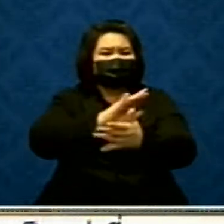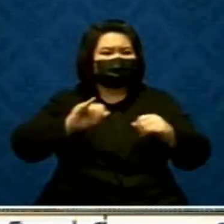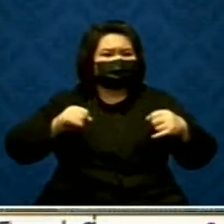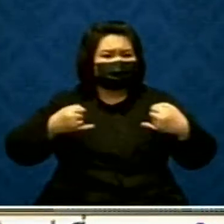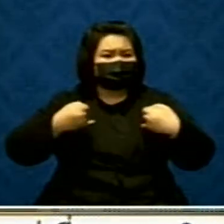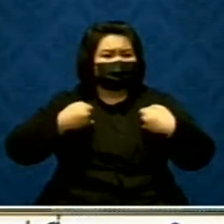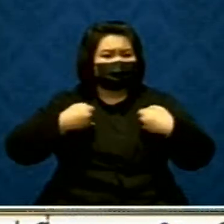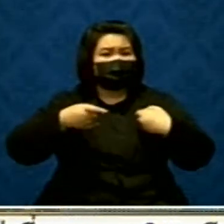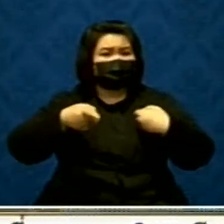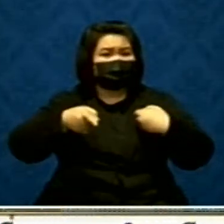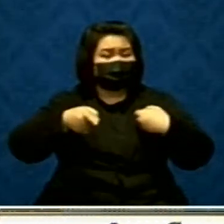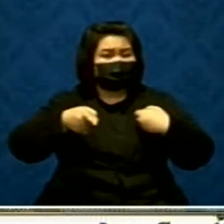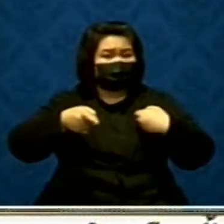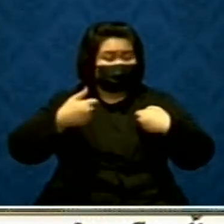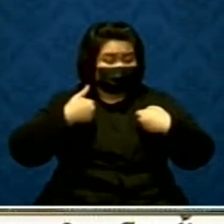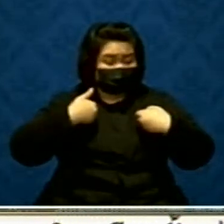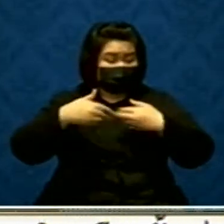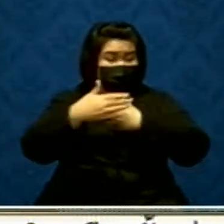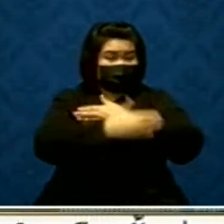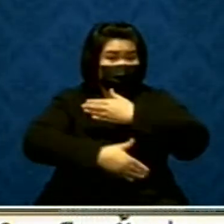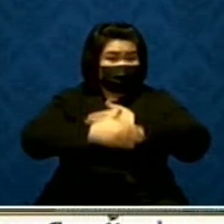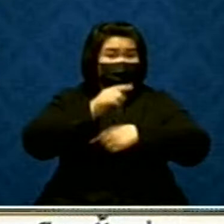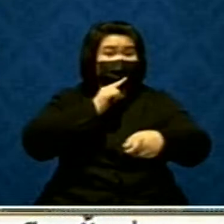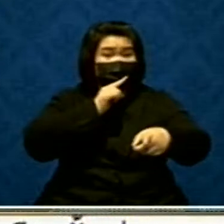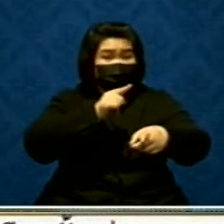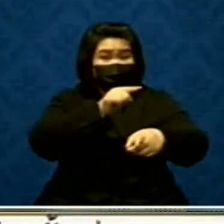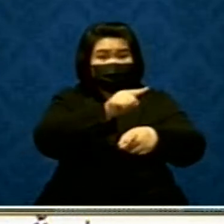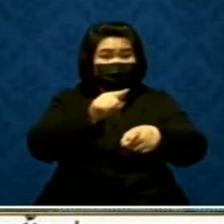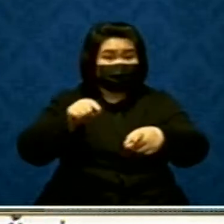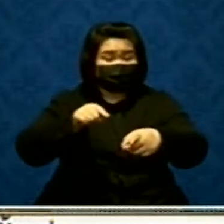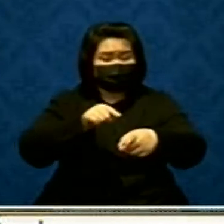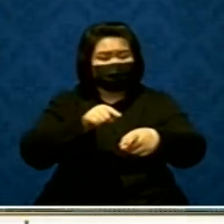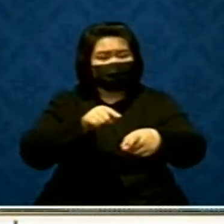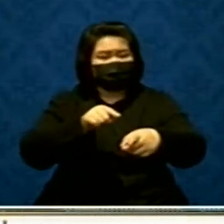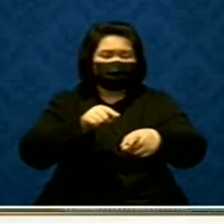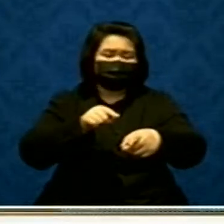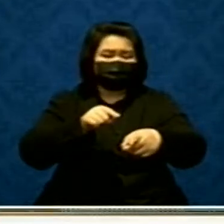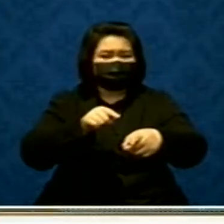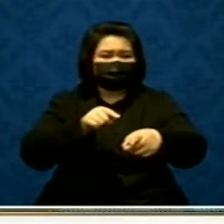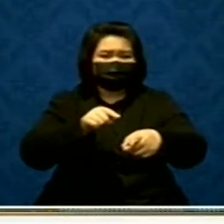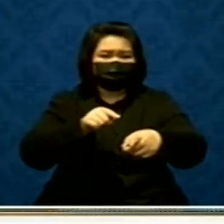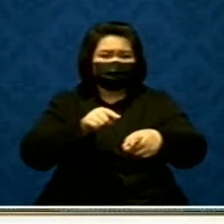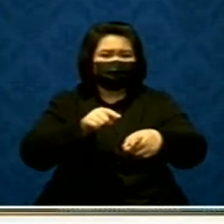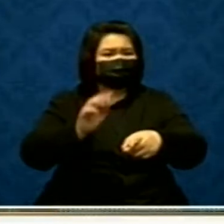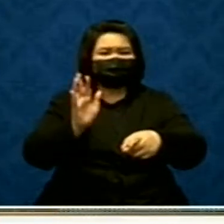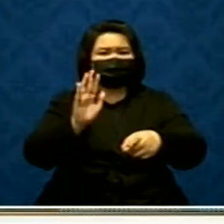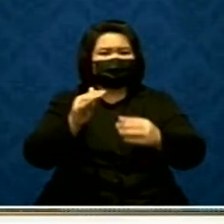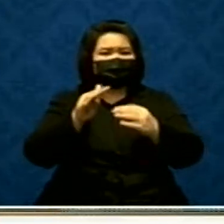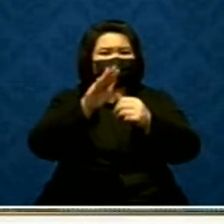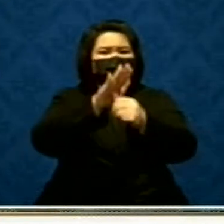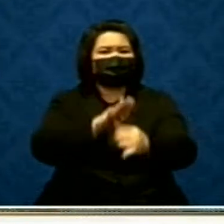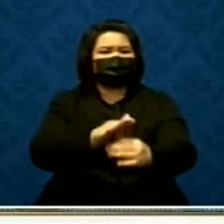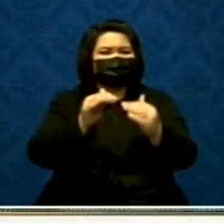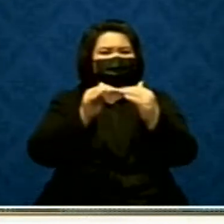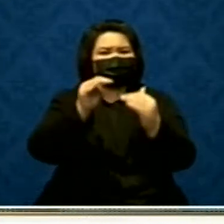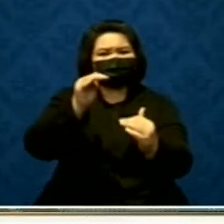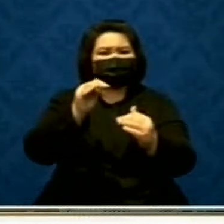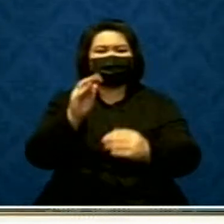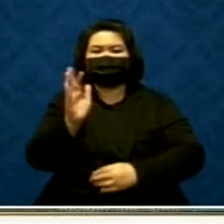ที่ออกโดยชอบนะครับโดยหน่วยงานของรัฐเช่นกันเนี่ยเป็นการไม่เป็นธรรมต่อพี่น้องประชาชนน